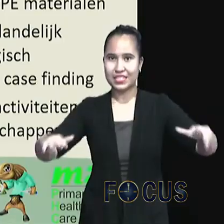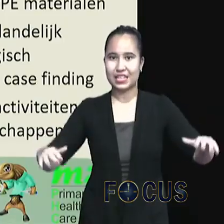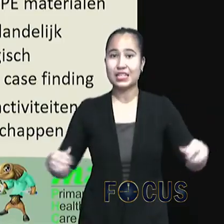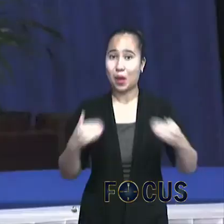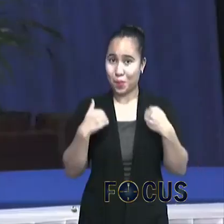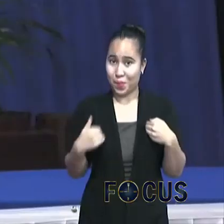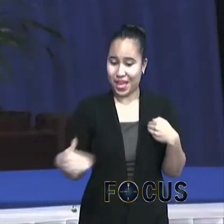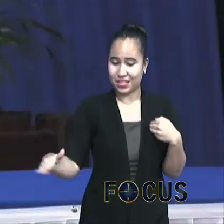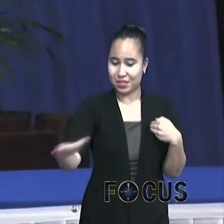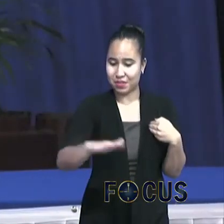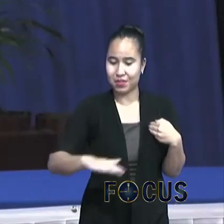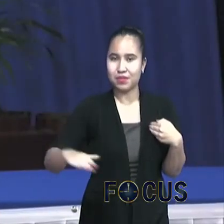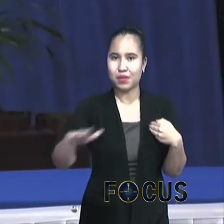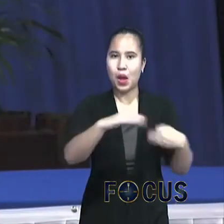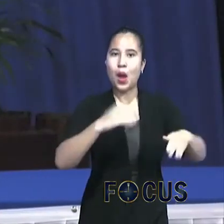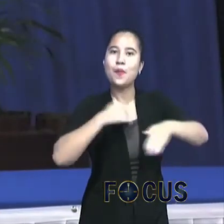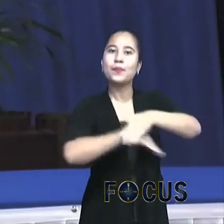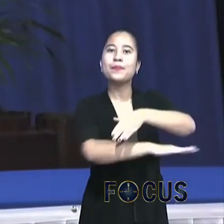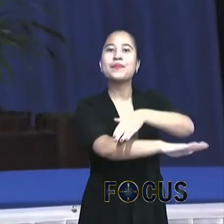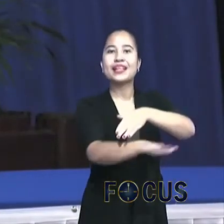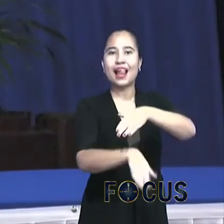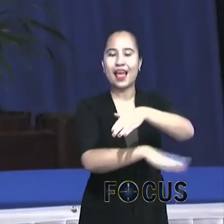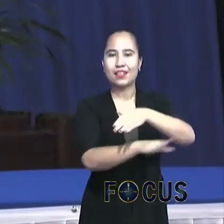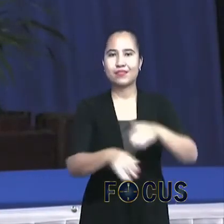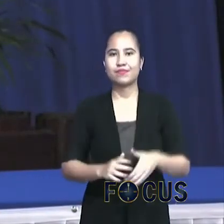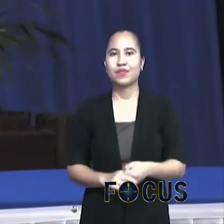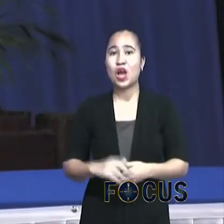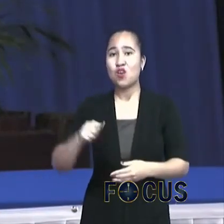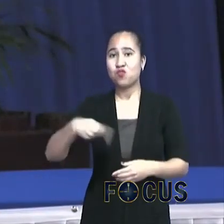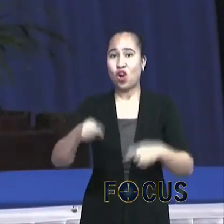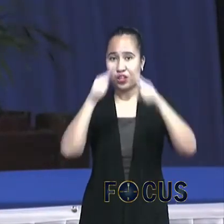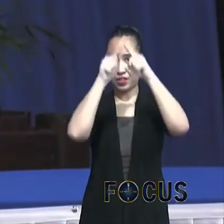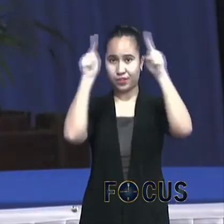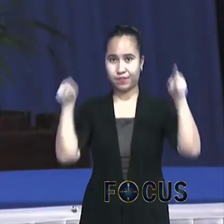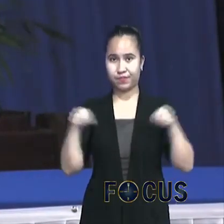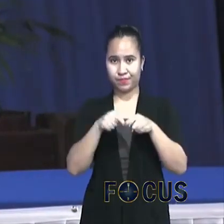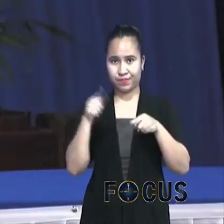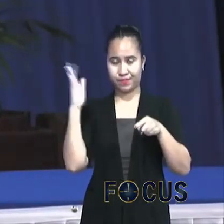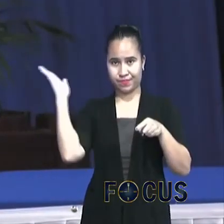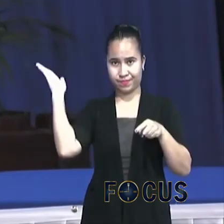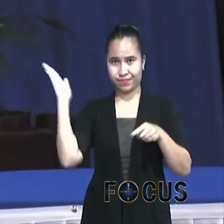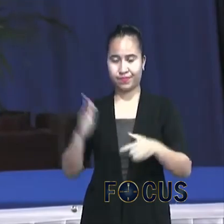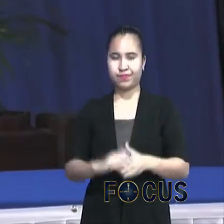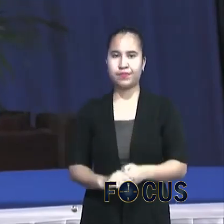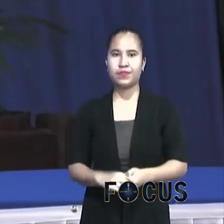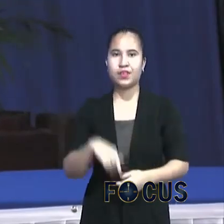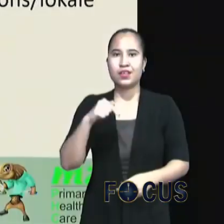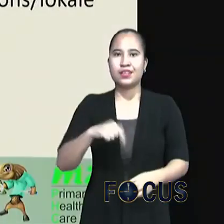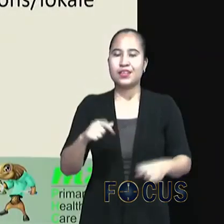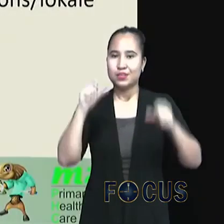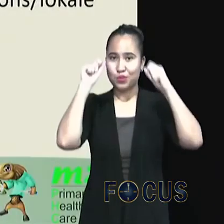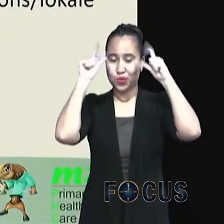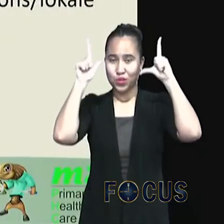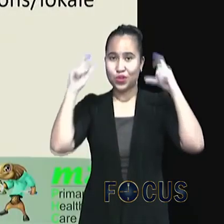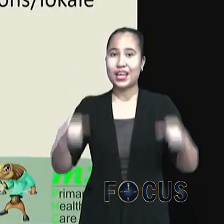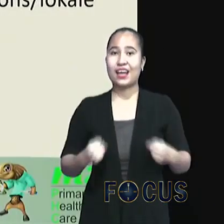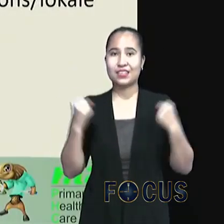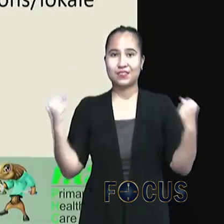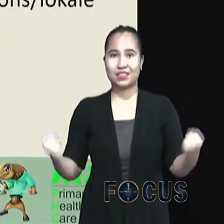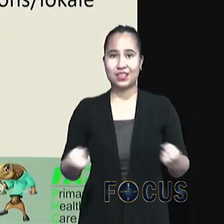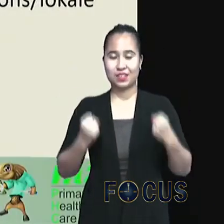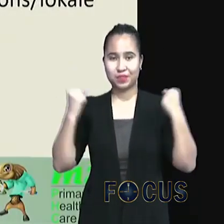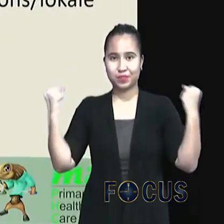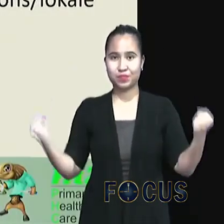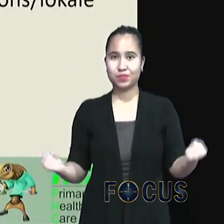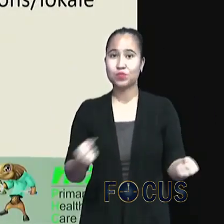het binnenland. Ja, volgende slide. Deze awareness activiteiten die